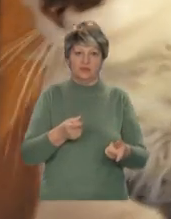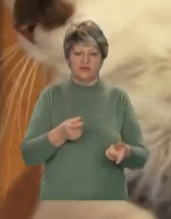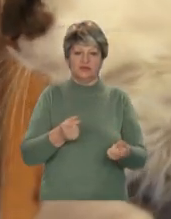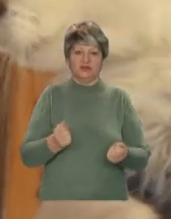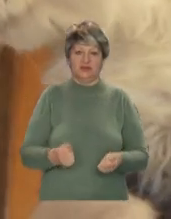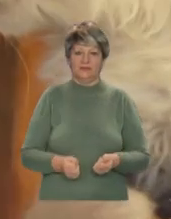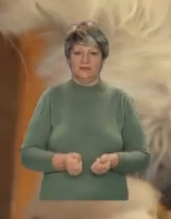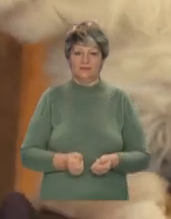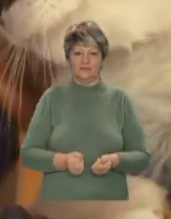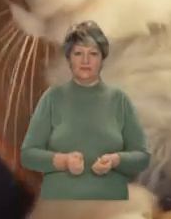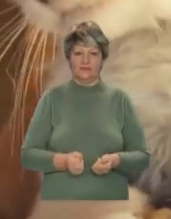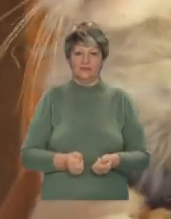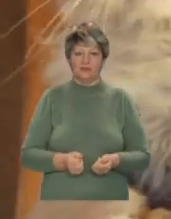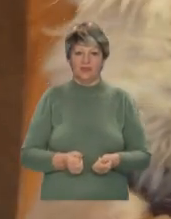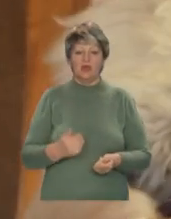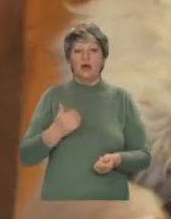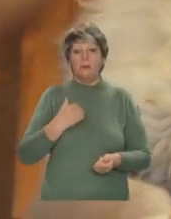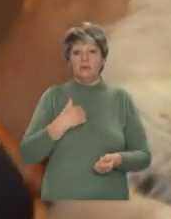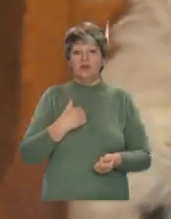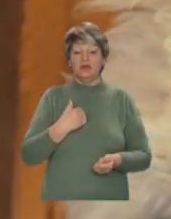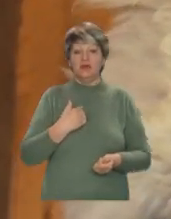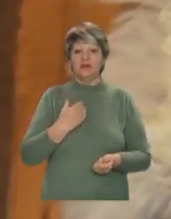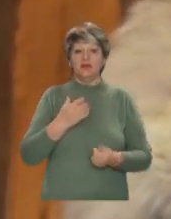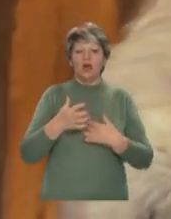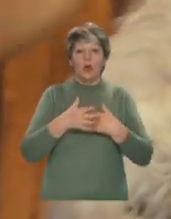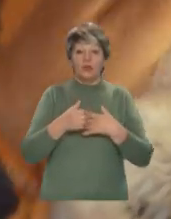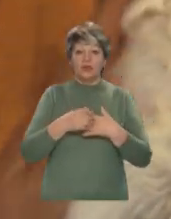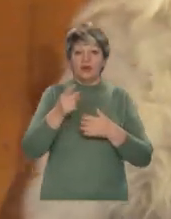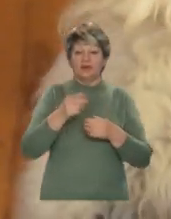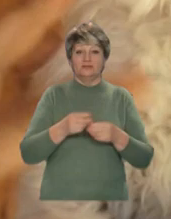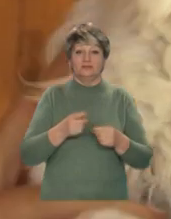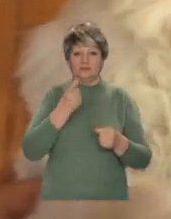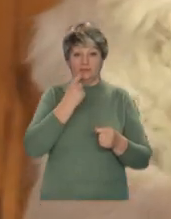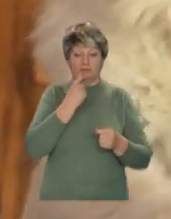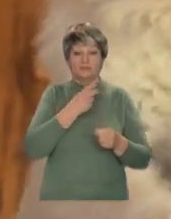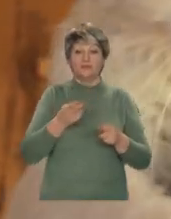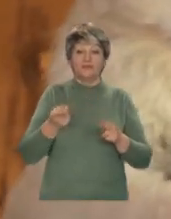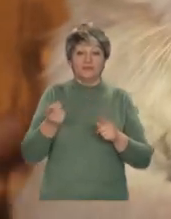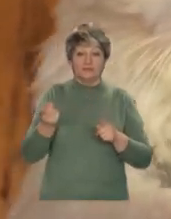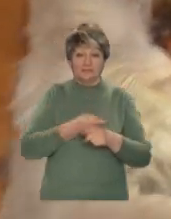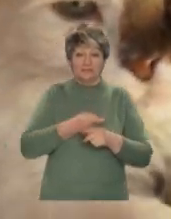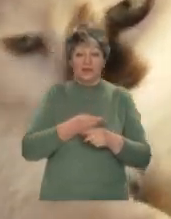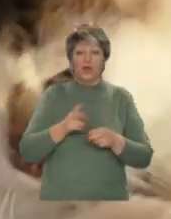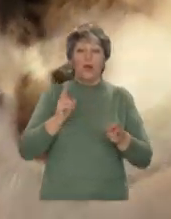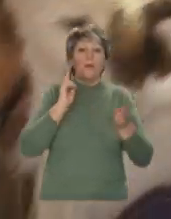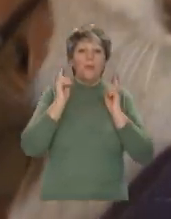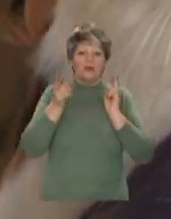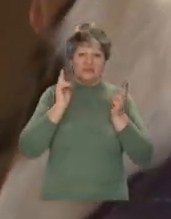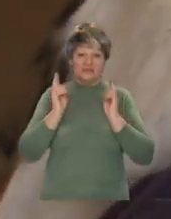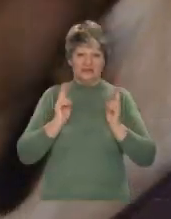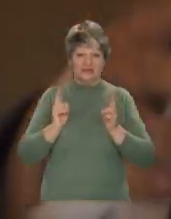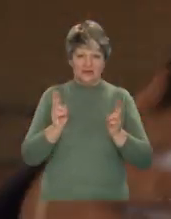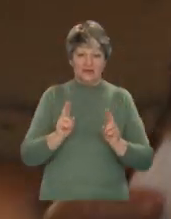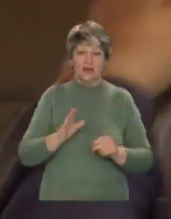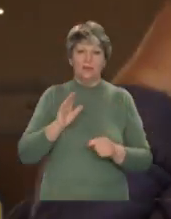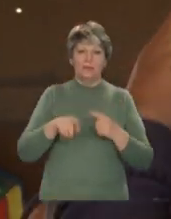під'їзд. Ми його кастрували, постригли, він був такий весь в валуні. А потім